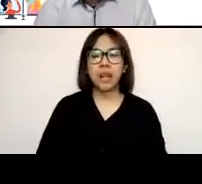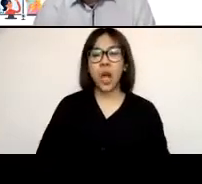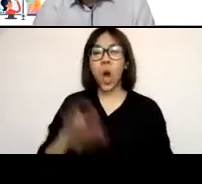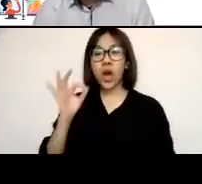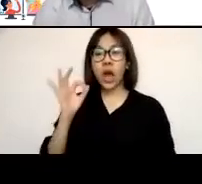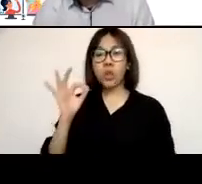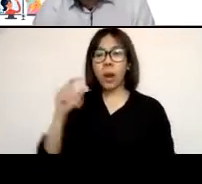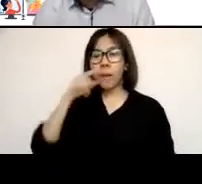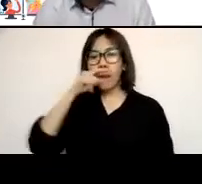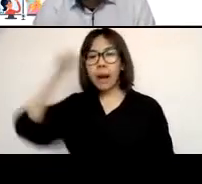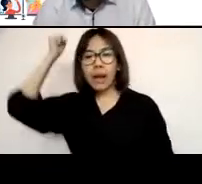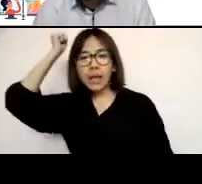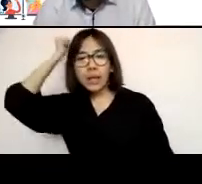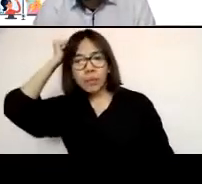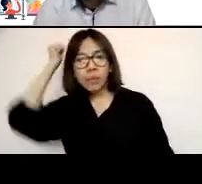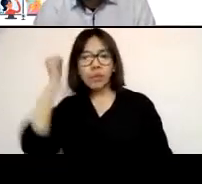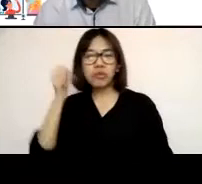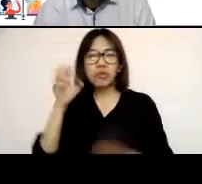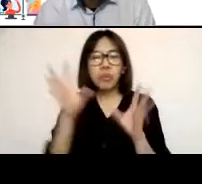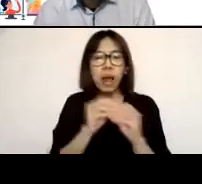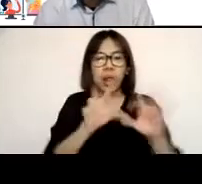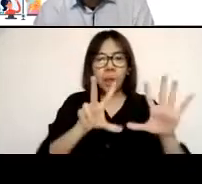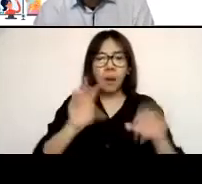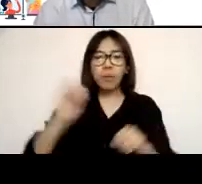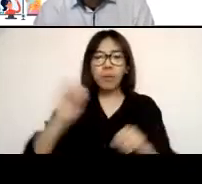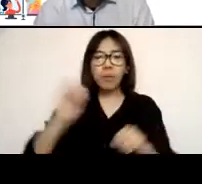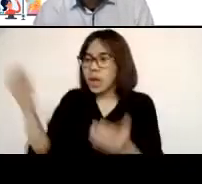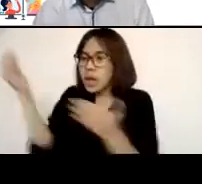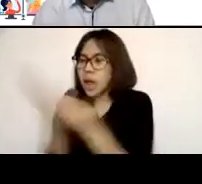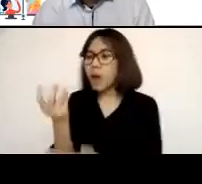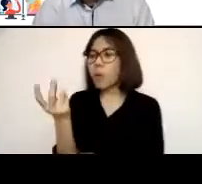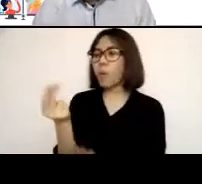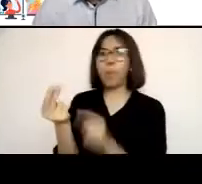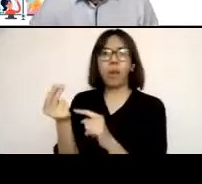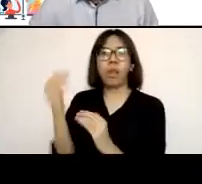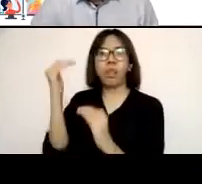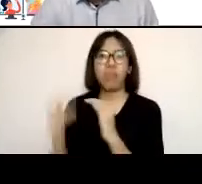pendapatan di atas 50% pendapatannya, kemudian ada yang orang tua kehilangan